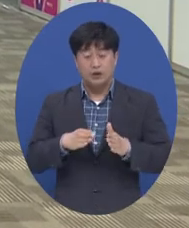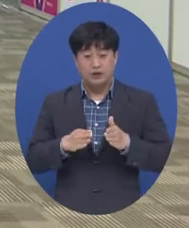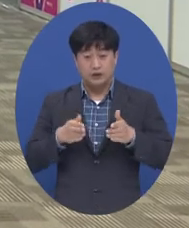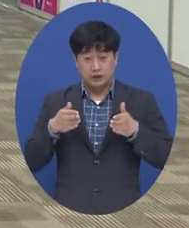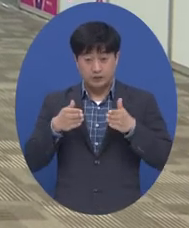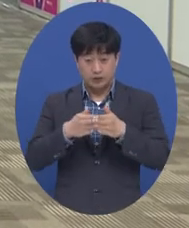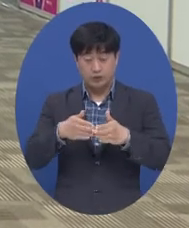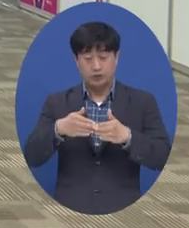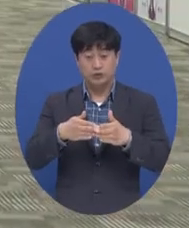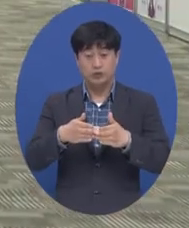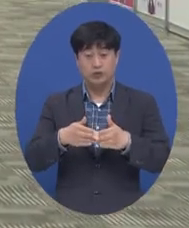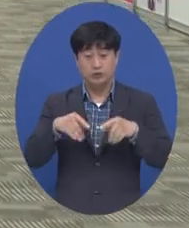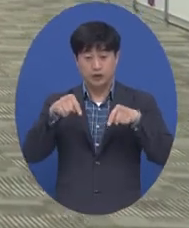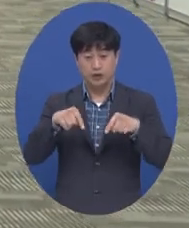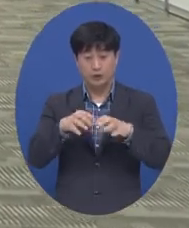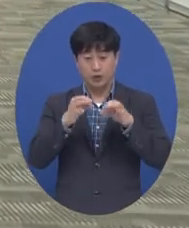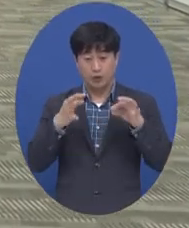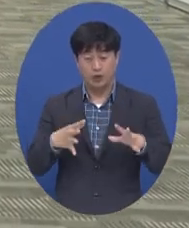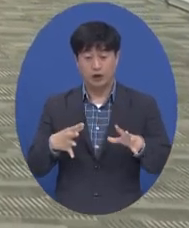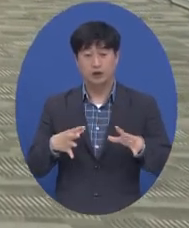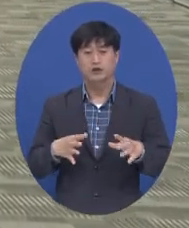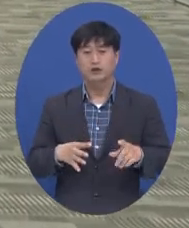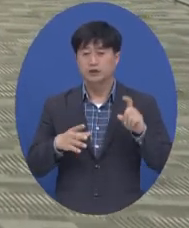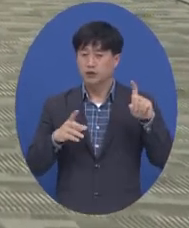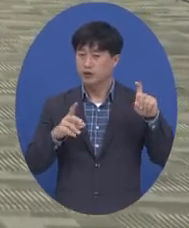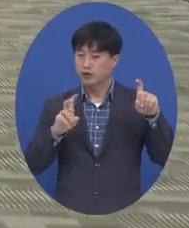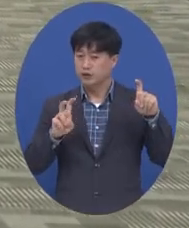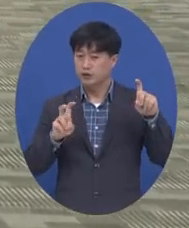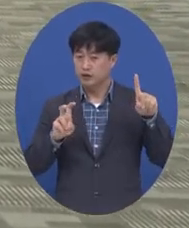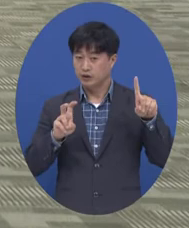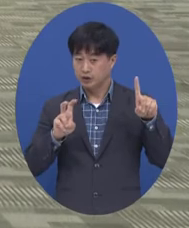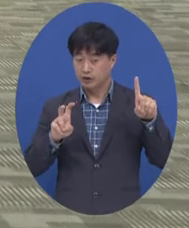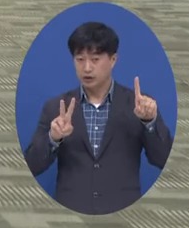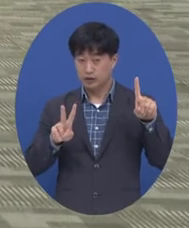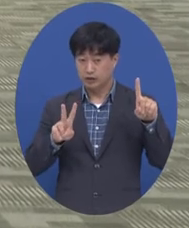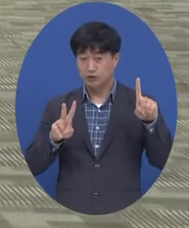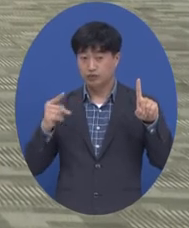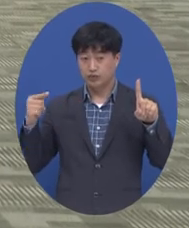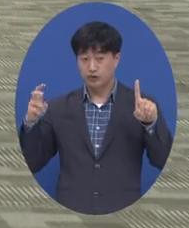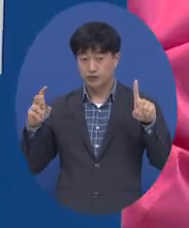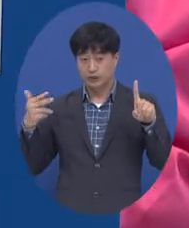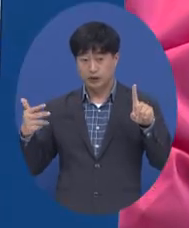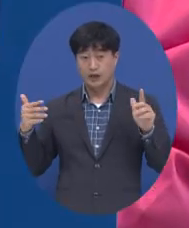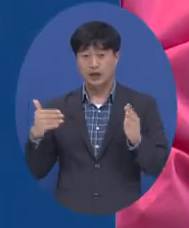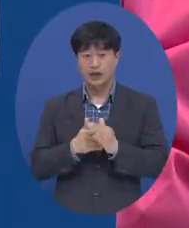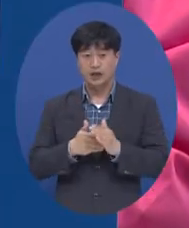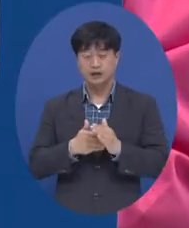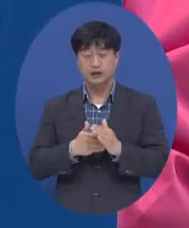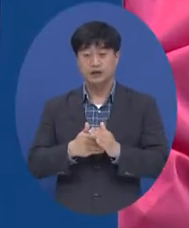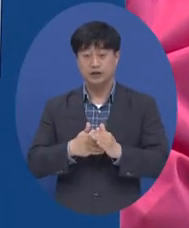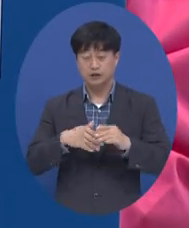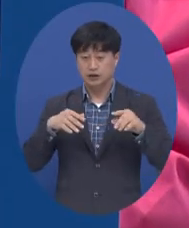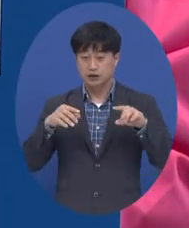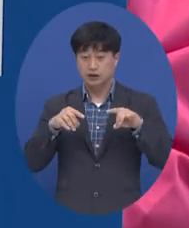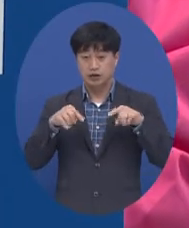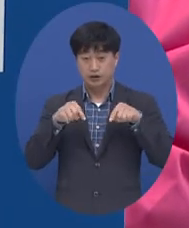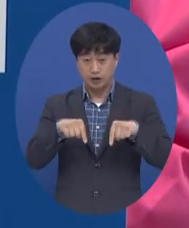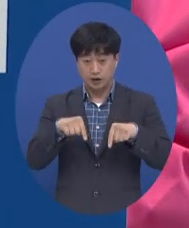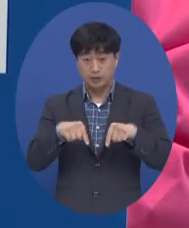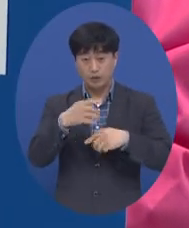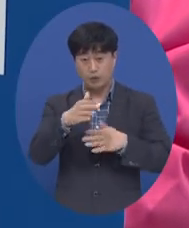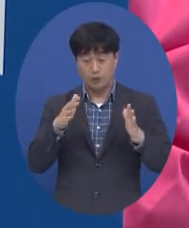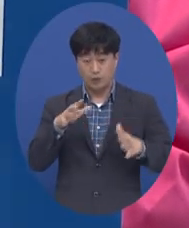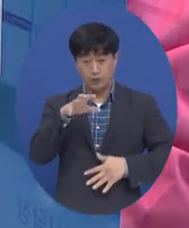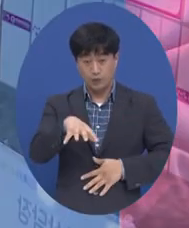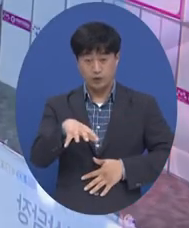상담 기간에 내달 2일부터 27일까지 경기도 경제과학진흥원 디지털 무역 상담실에서 상시